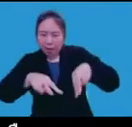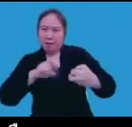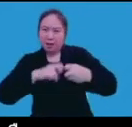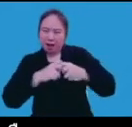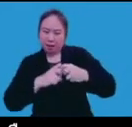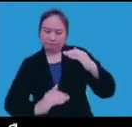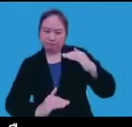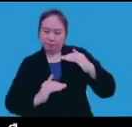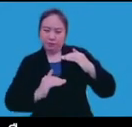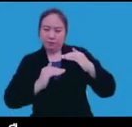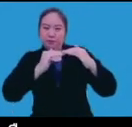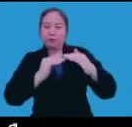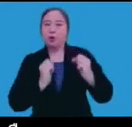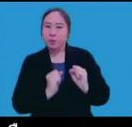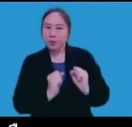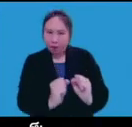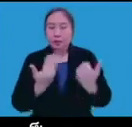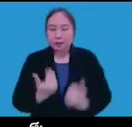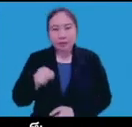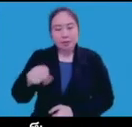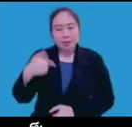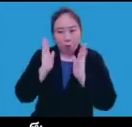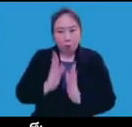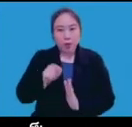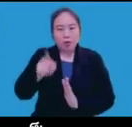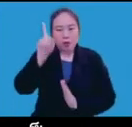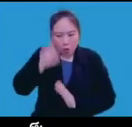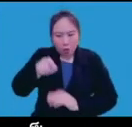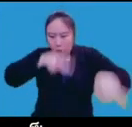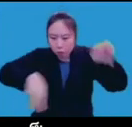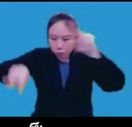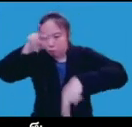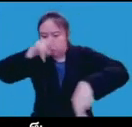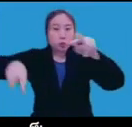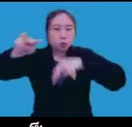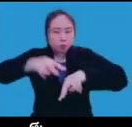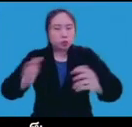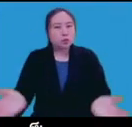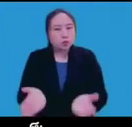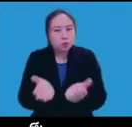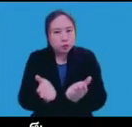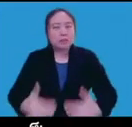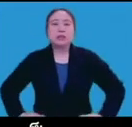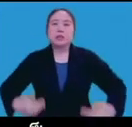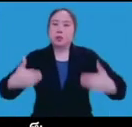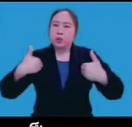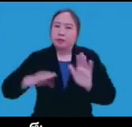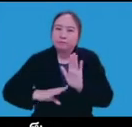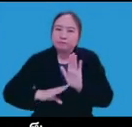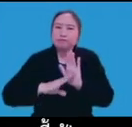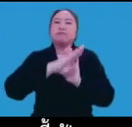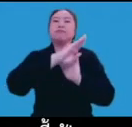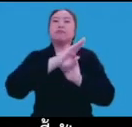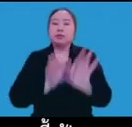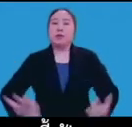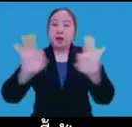เกณฑ์นอกจากนั้นก็จะเป็นคนที่จะต้องได้รับการดูแลให้ดียิ่งขึ้นในเรื่องของคุณภาพชีวิตเพ